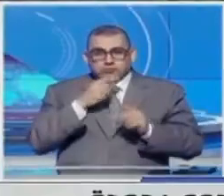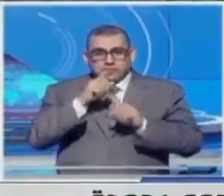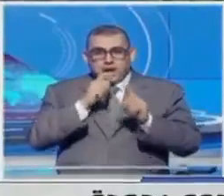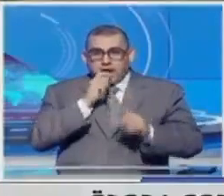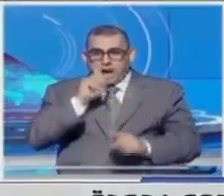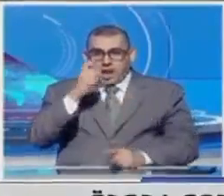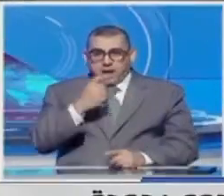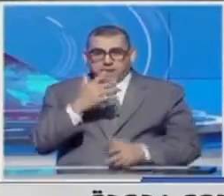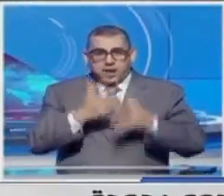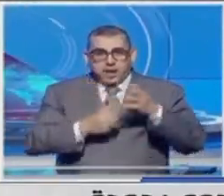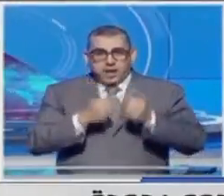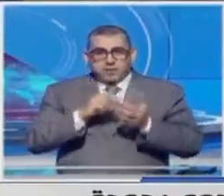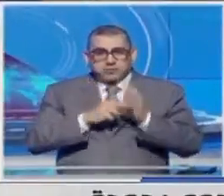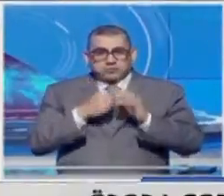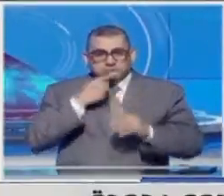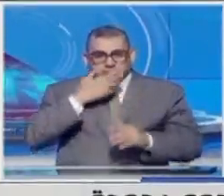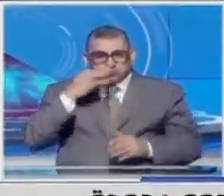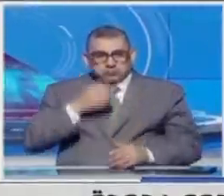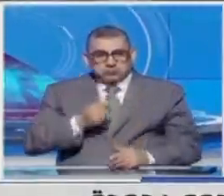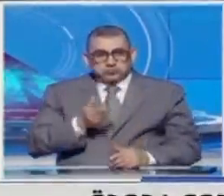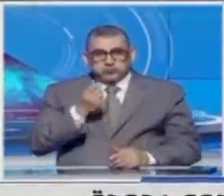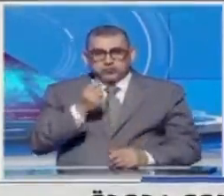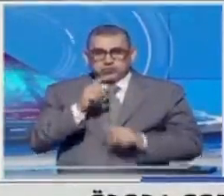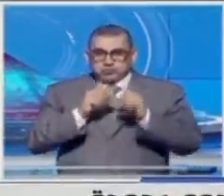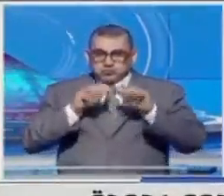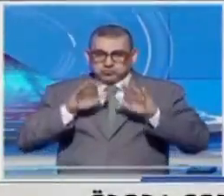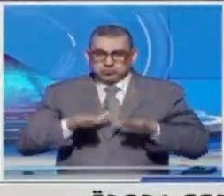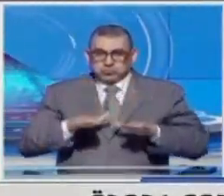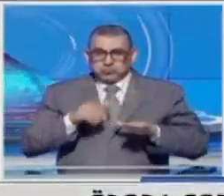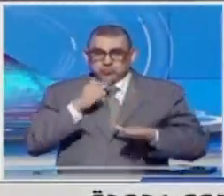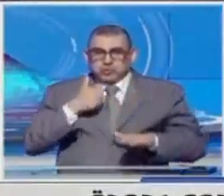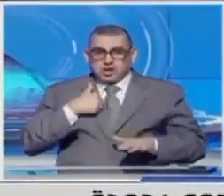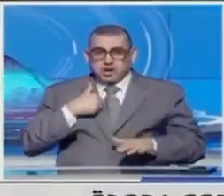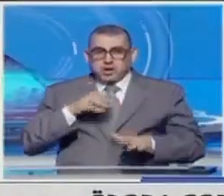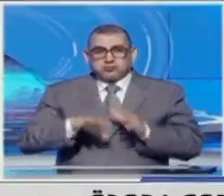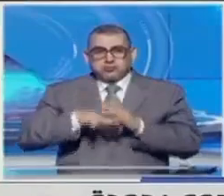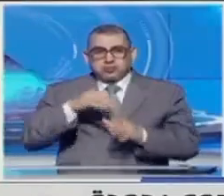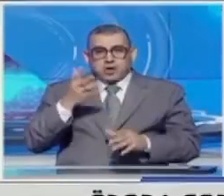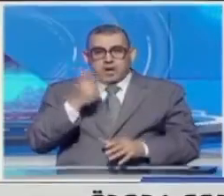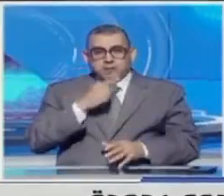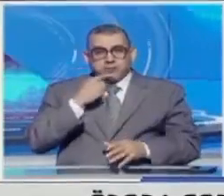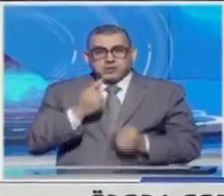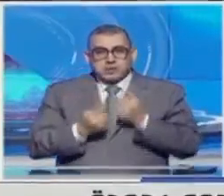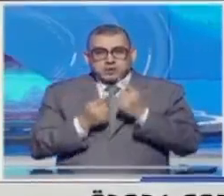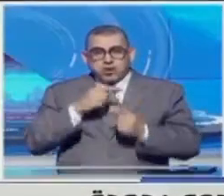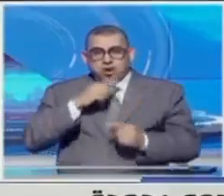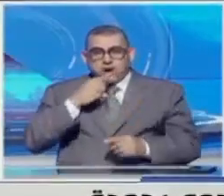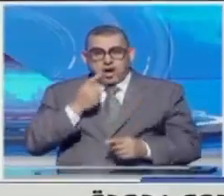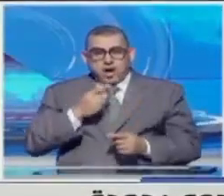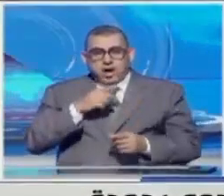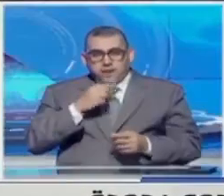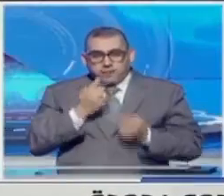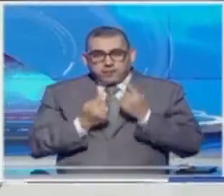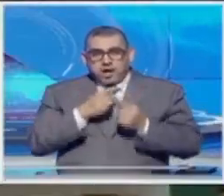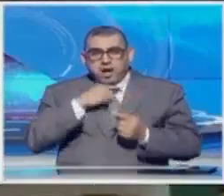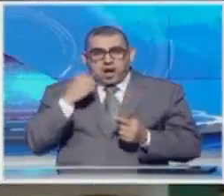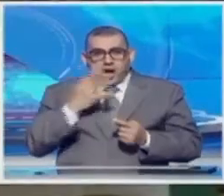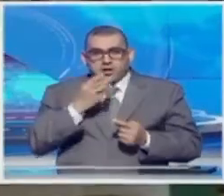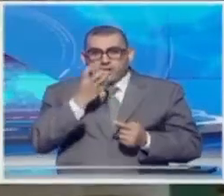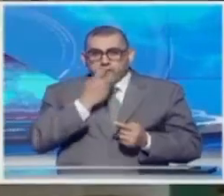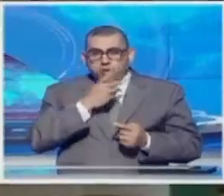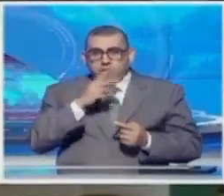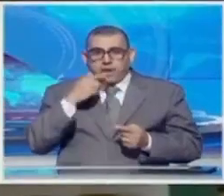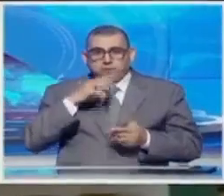اللحوم والألبان بجودة عالية وسعر مناسب. احنا بننتج جميع الخضروات والفواكه، عندنا مواقع في